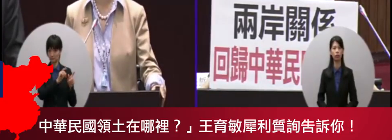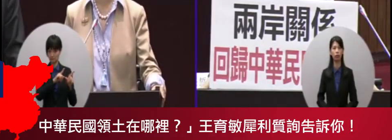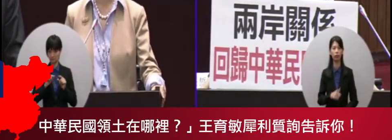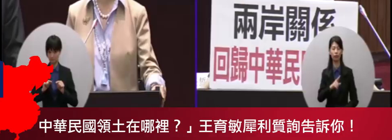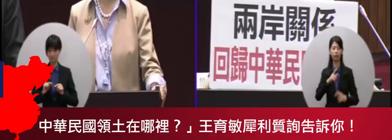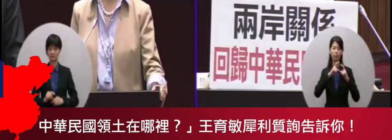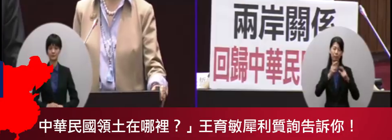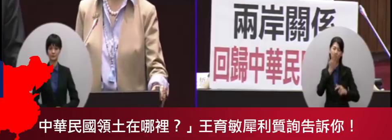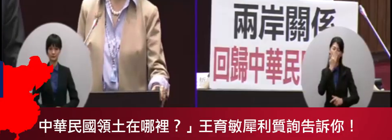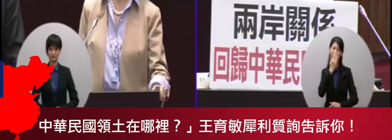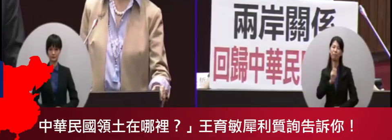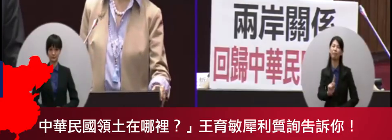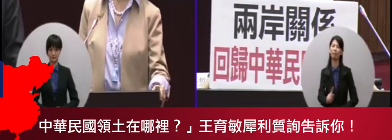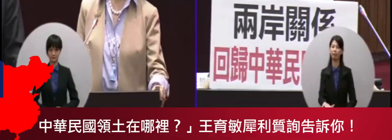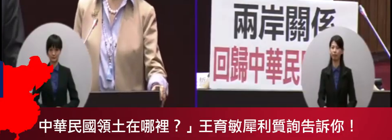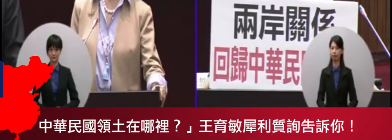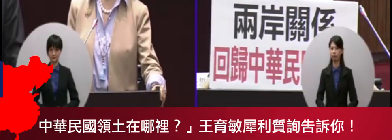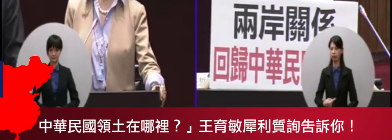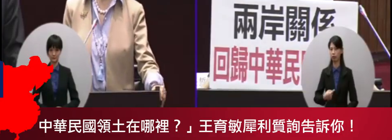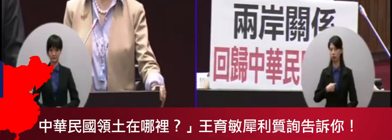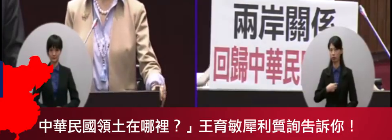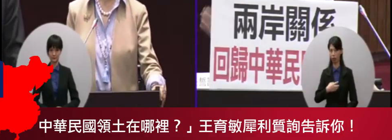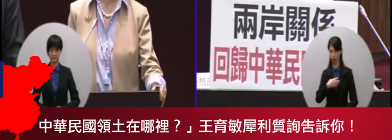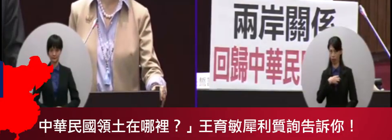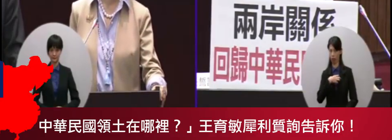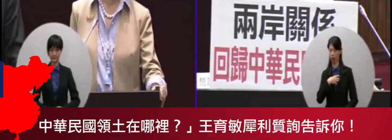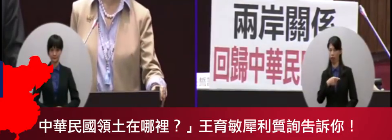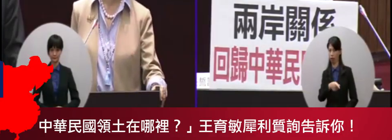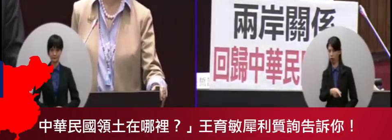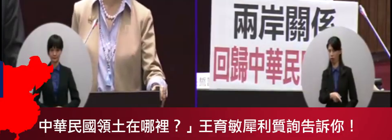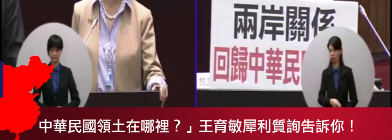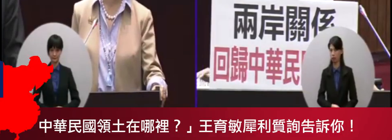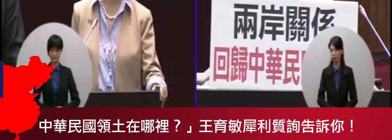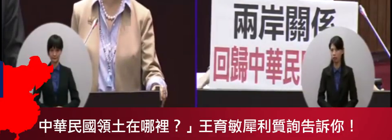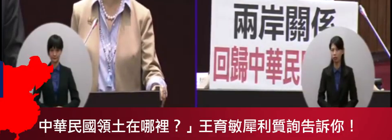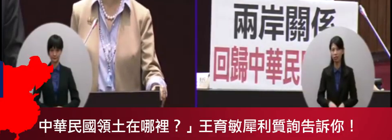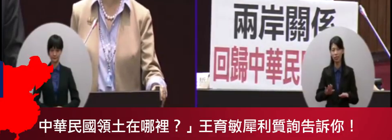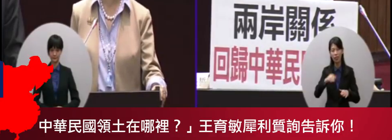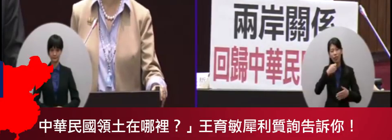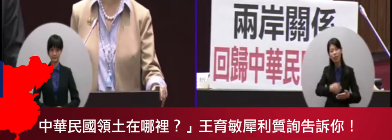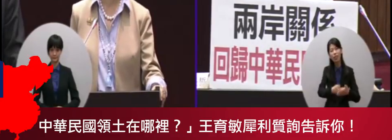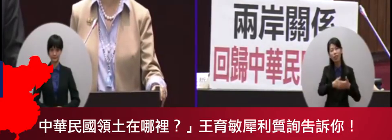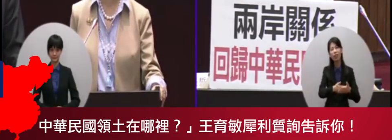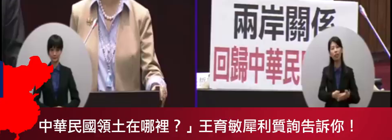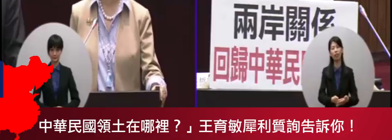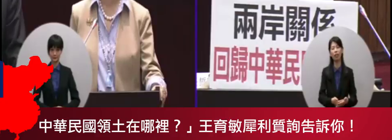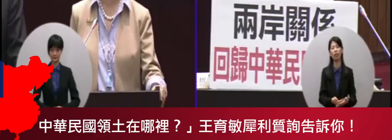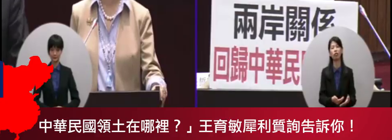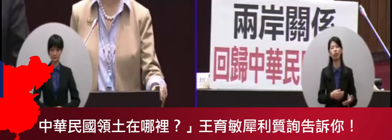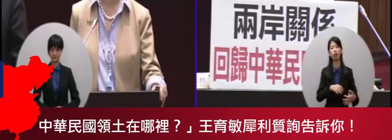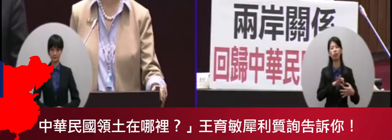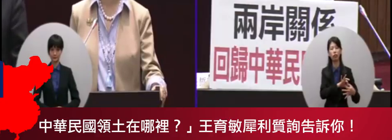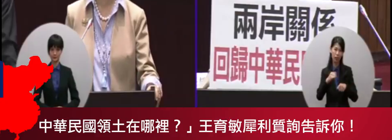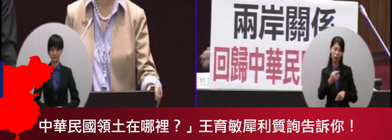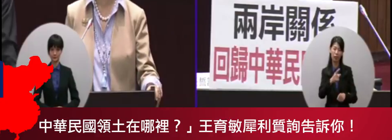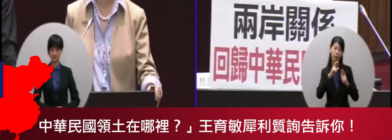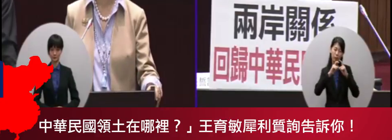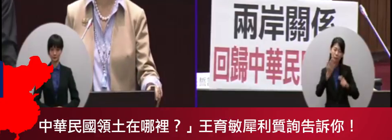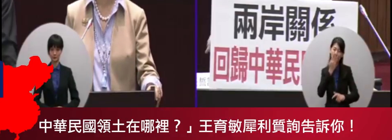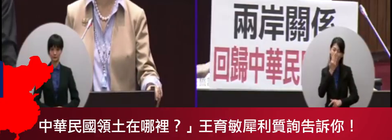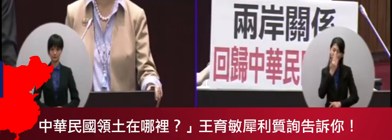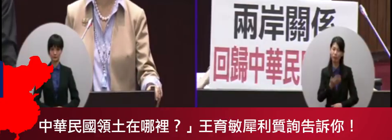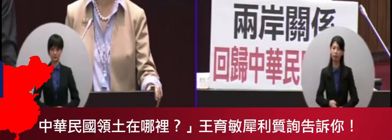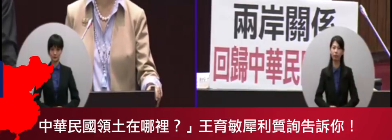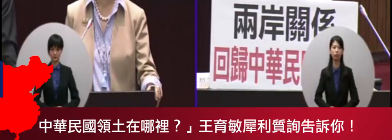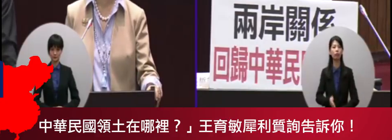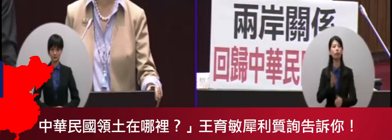这个都不敢回答，本席真的是太讶异了。你不要怪说现在的两岸关系为什么是这样子的倒退。那我